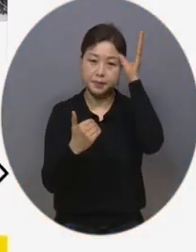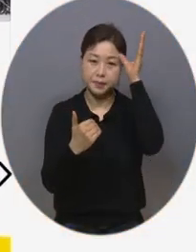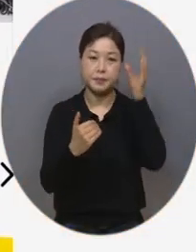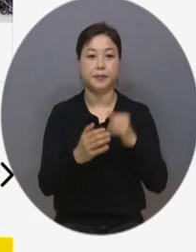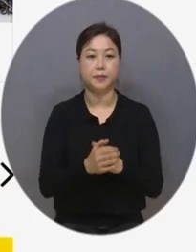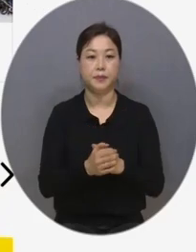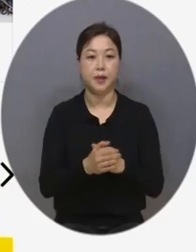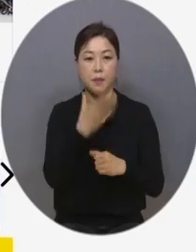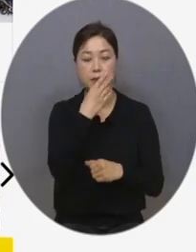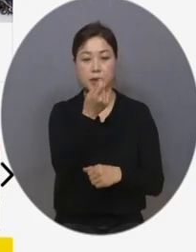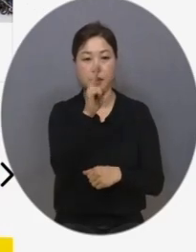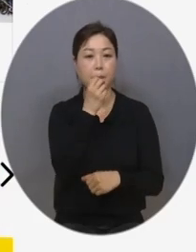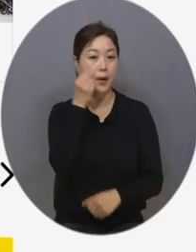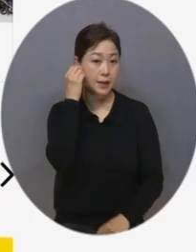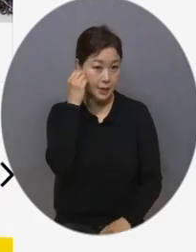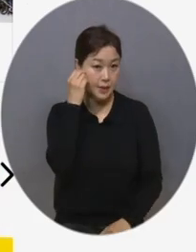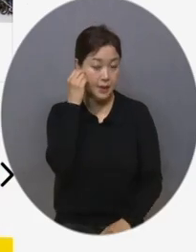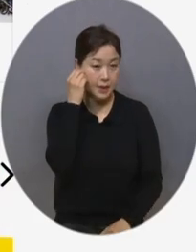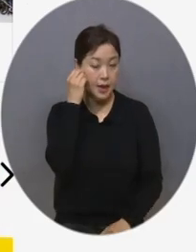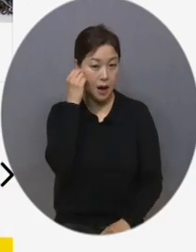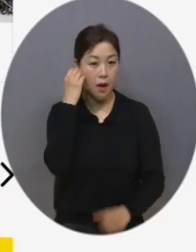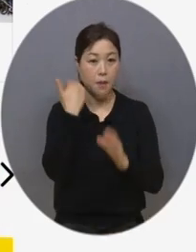홈페이지 또는 전자우편,